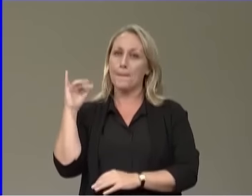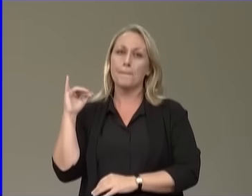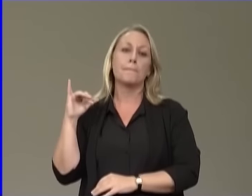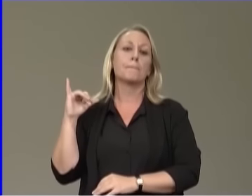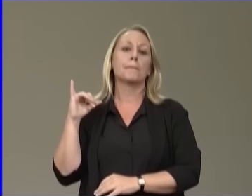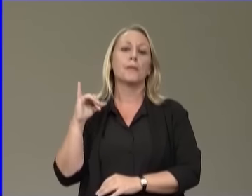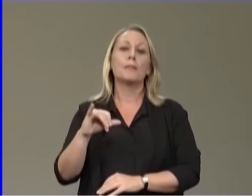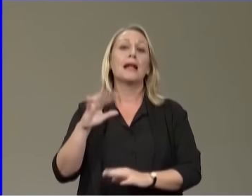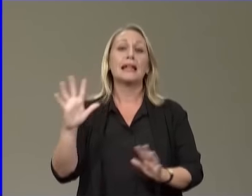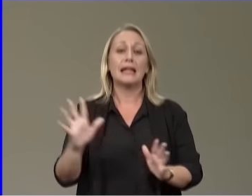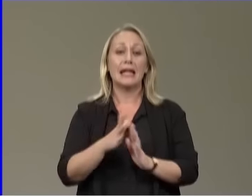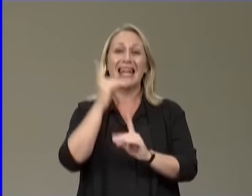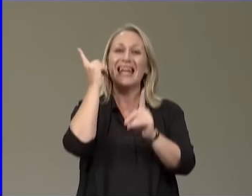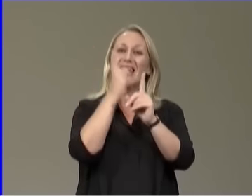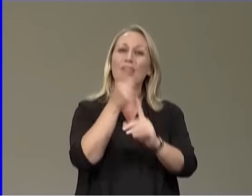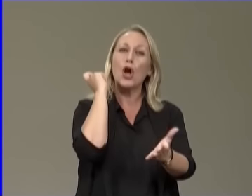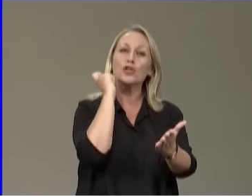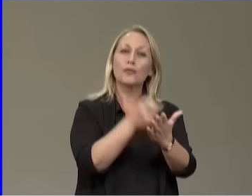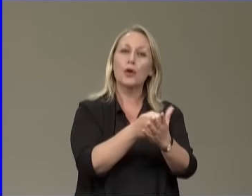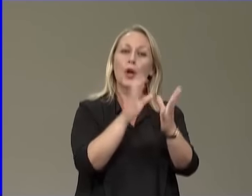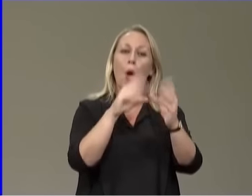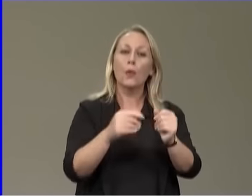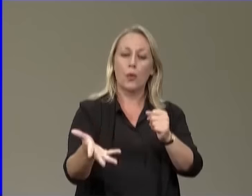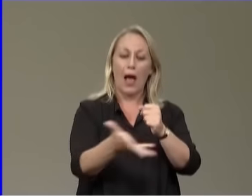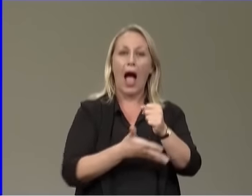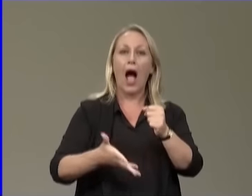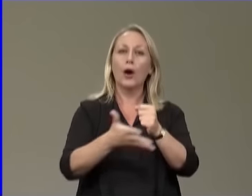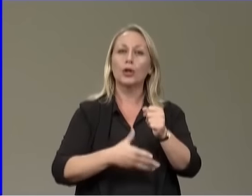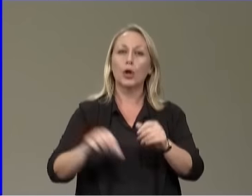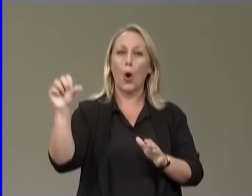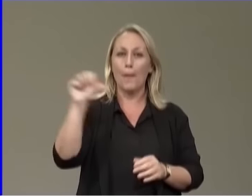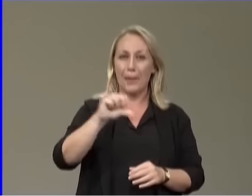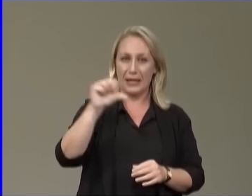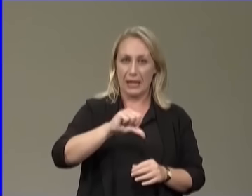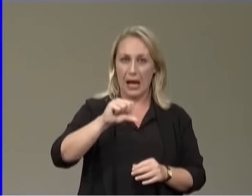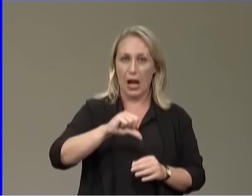μονιμοποίηση της επιστροφής του ειδικού φόρου στο αγροτικό πετρέλαιο.